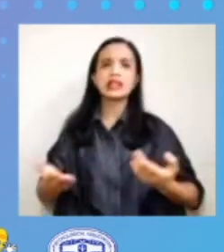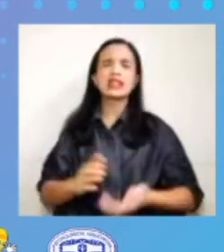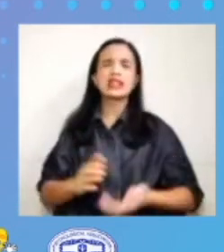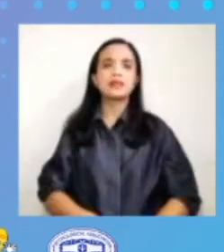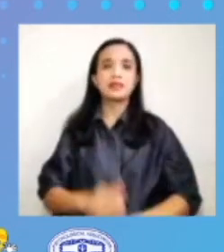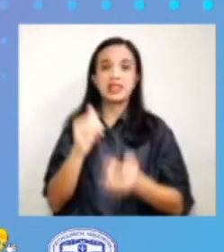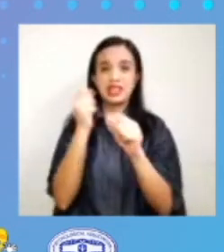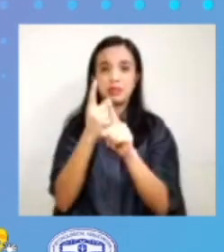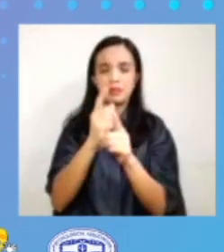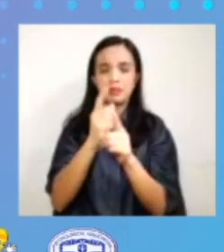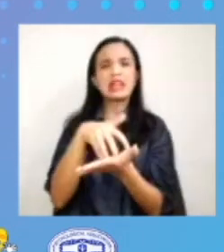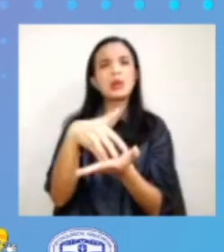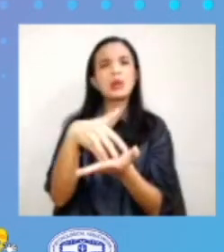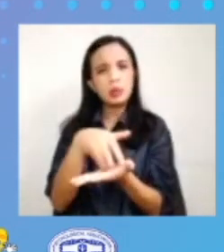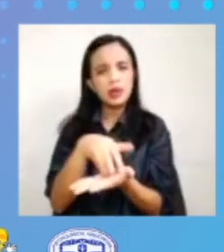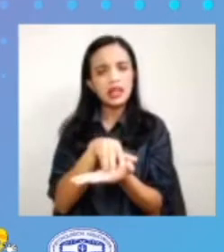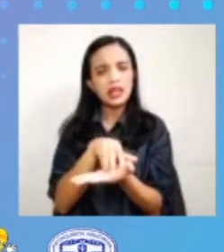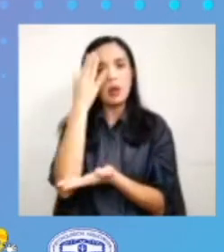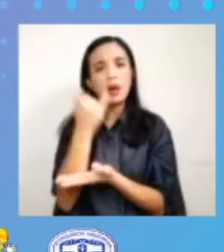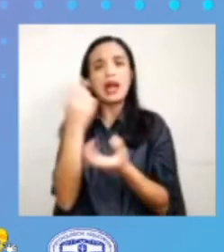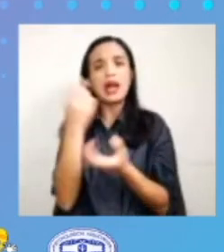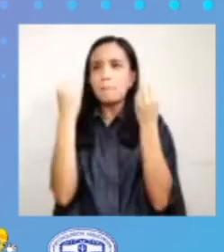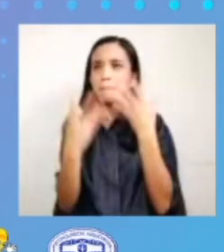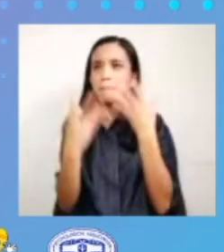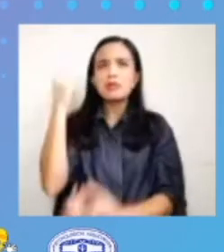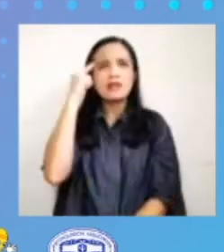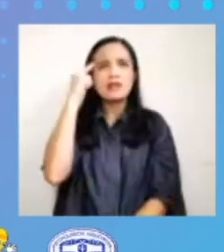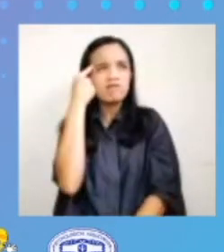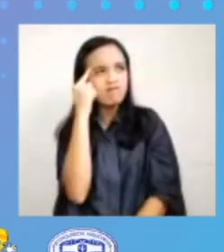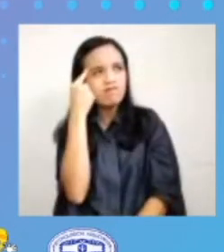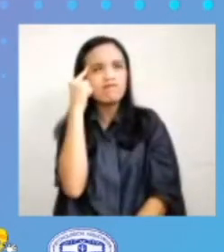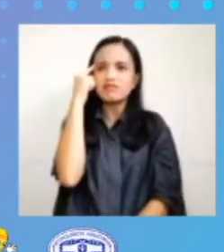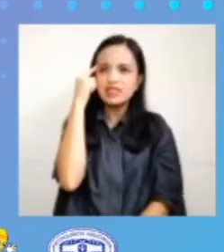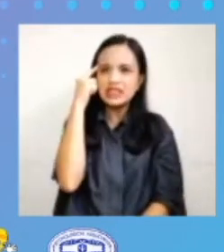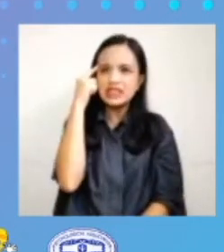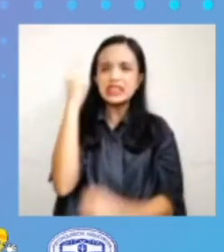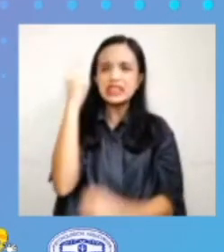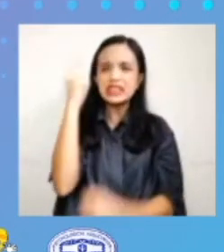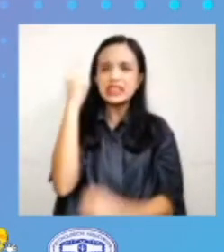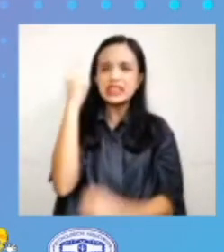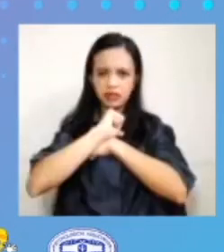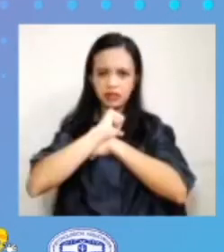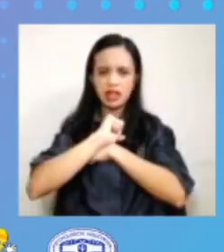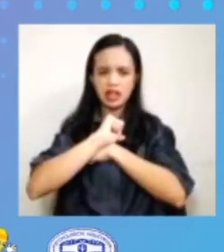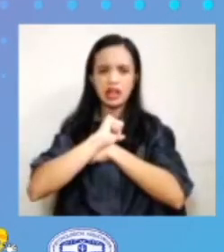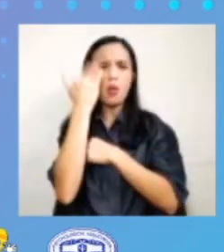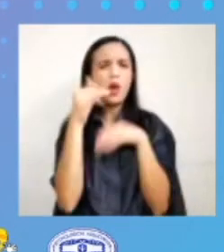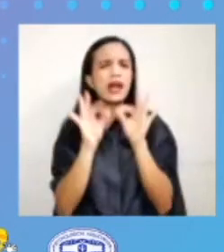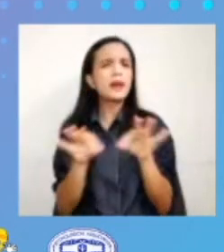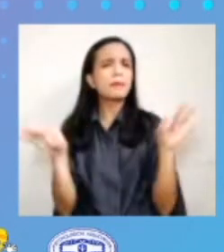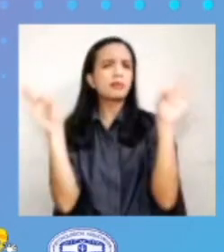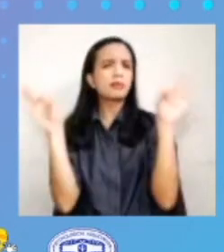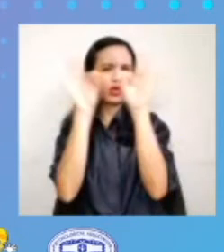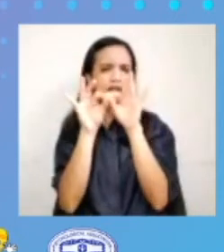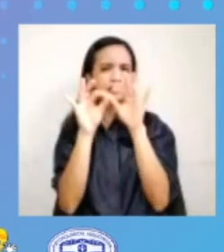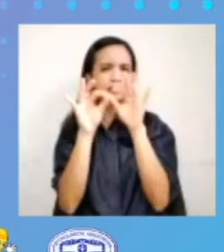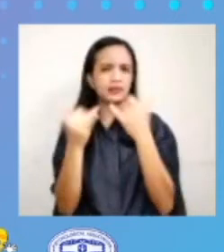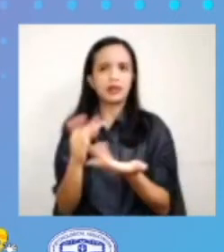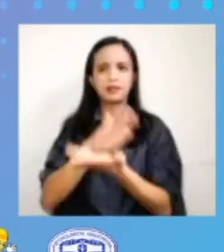for the day. And that is reality, di ba? Kapag tayo ay maraming uncertainty, nararamdaman mo yung katawan